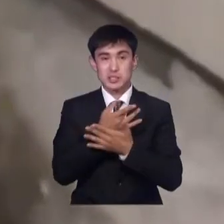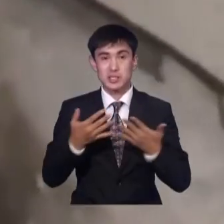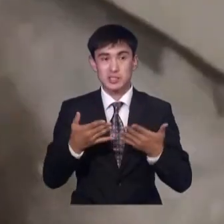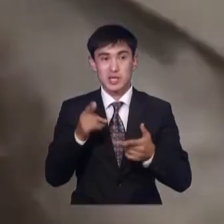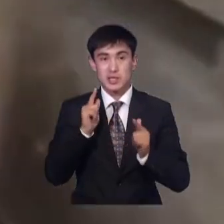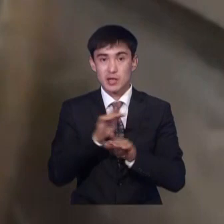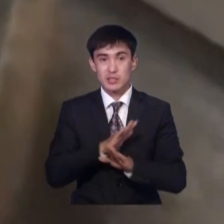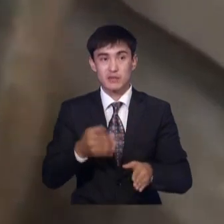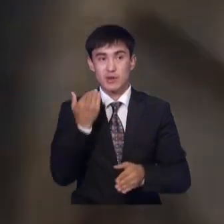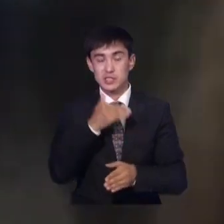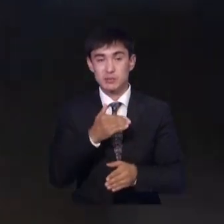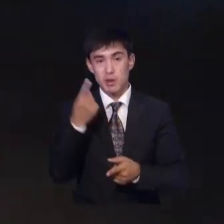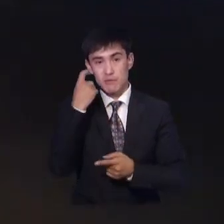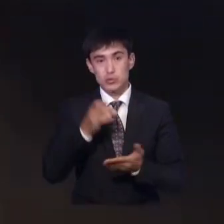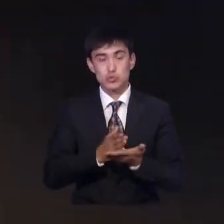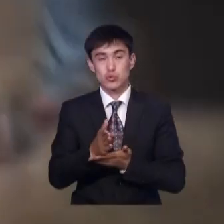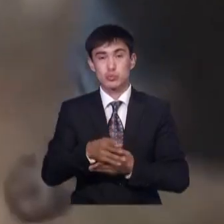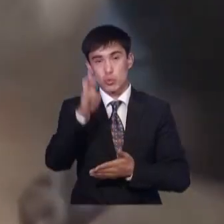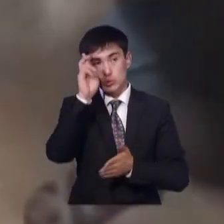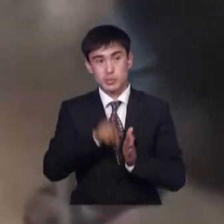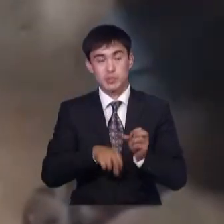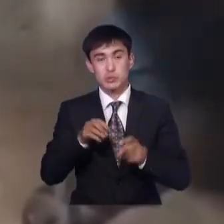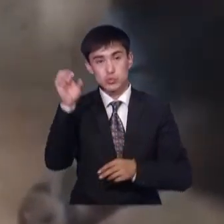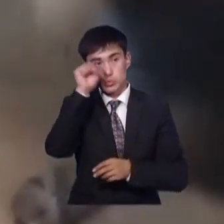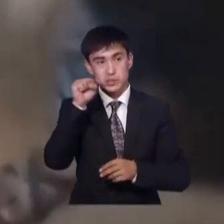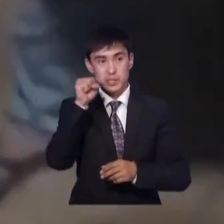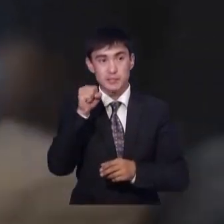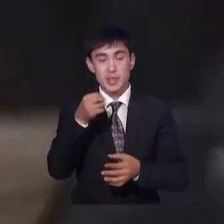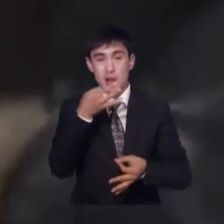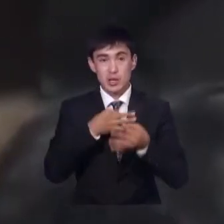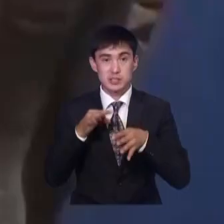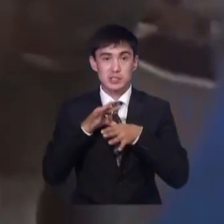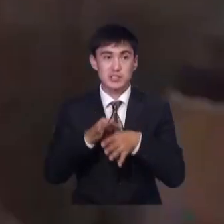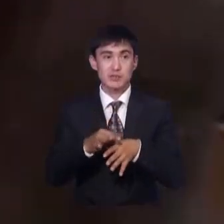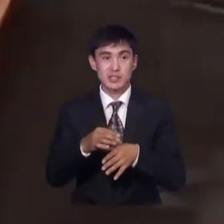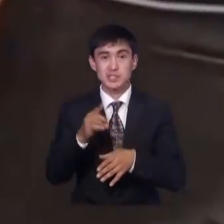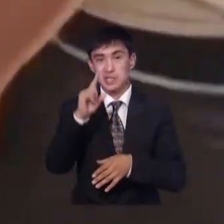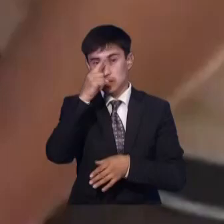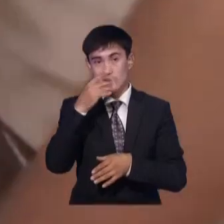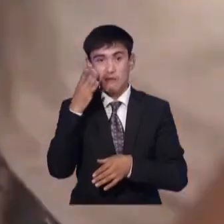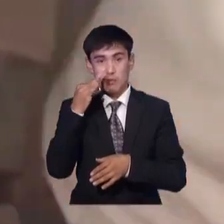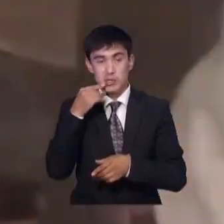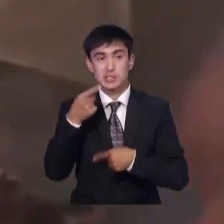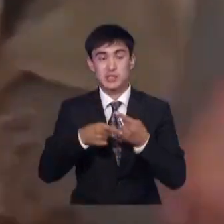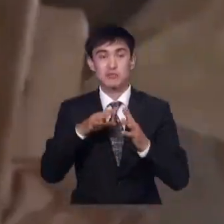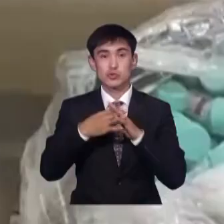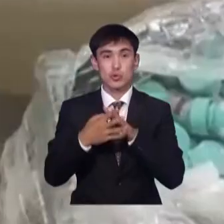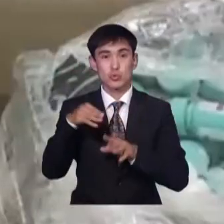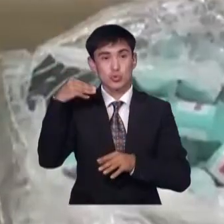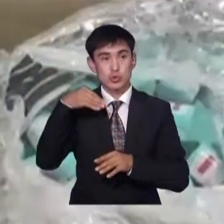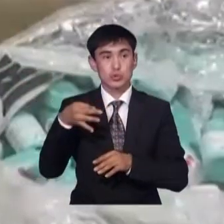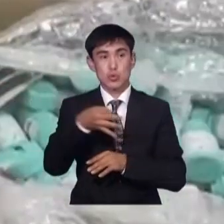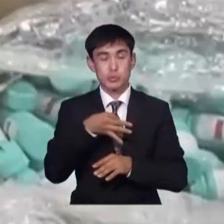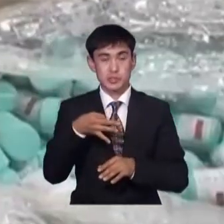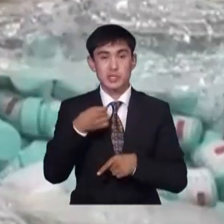негарантированного качества. По информации службы госбезопасности Узбекистана, лекарства доставлялись из Дели в Алматы, затем в одно из сел Туркестанской